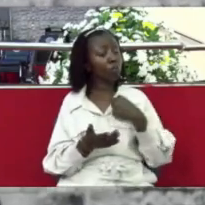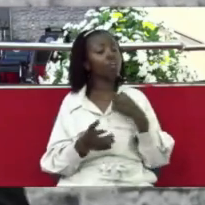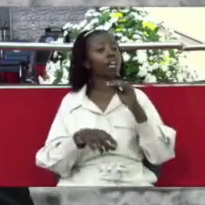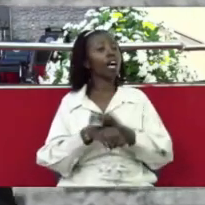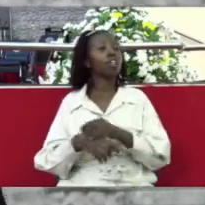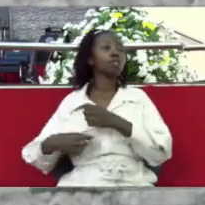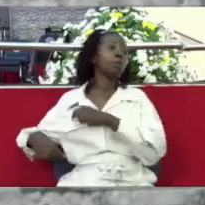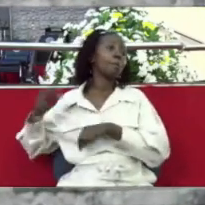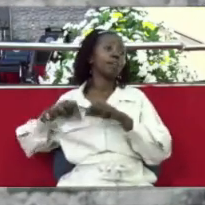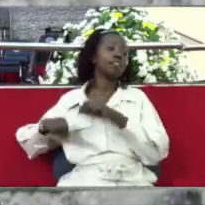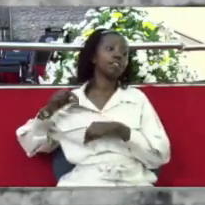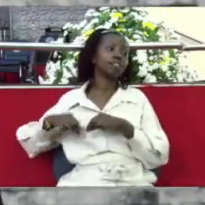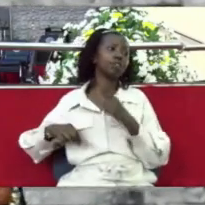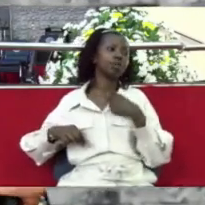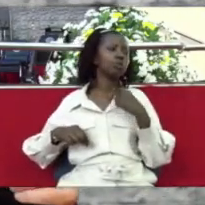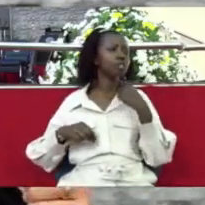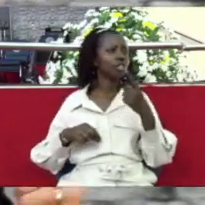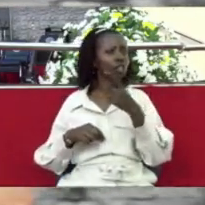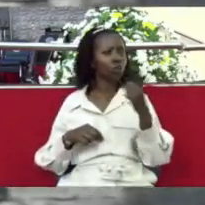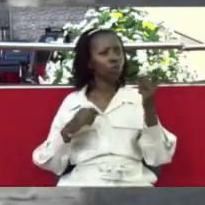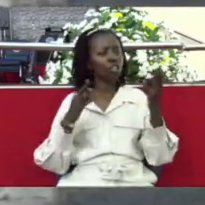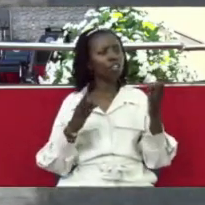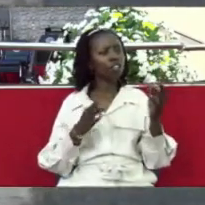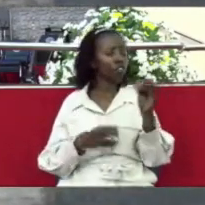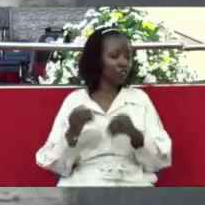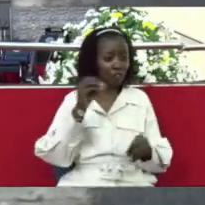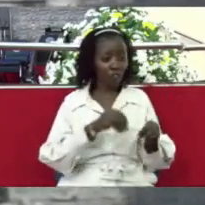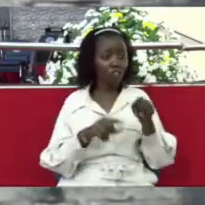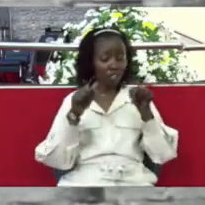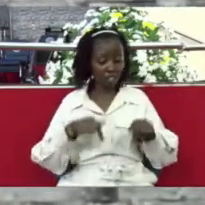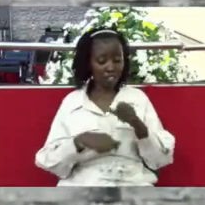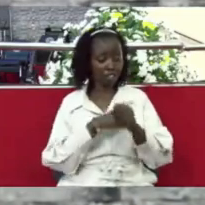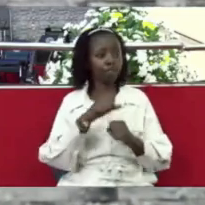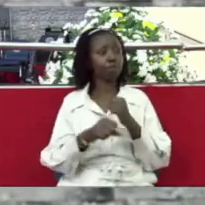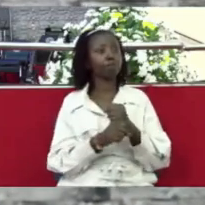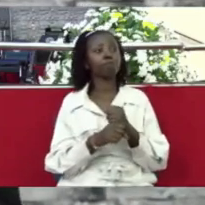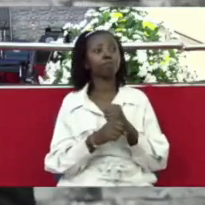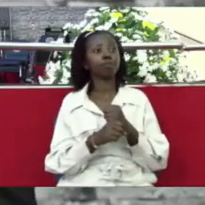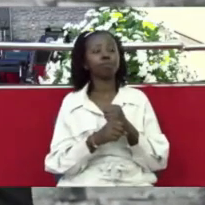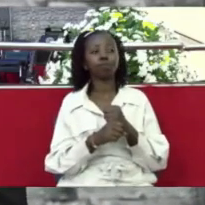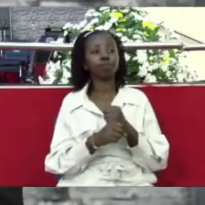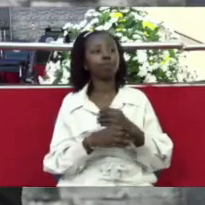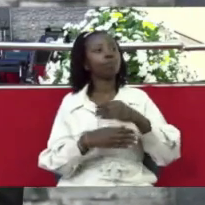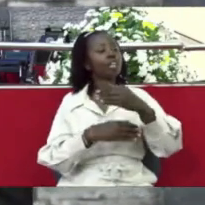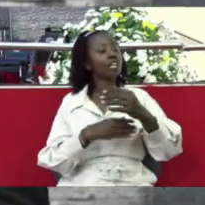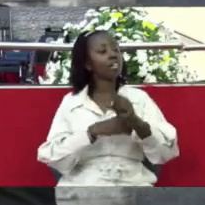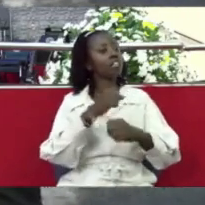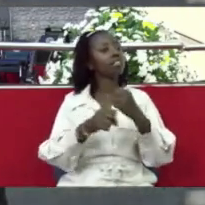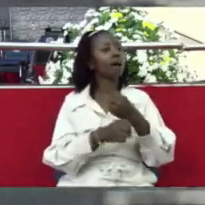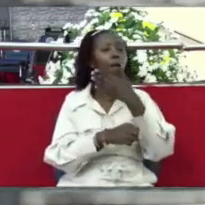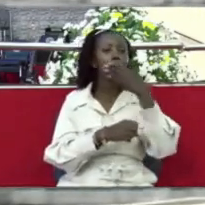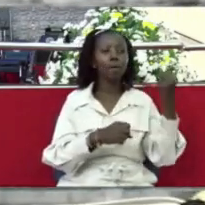nami tununufaike. So I'm telling you that if you give this year, kwa hivyo nakwambia iwapo utatoa mwaka huu, next year will be a better year.